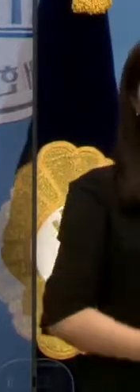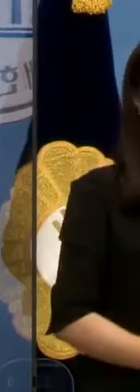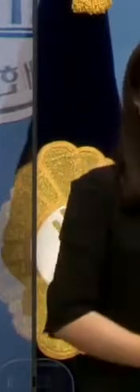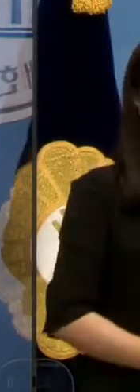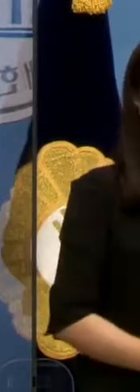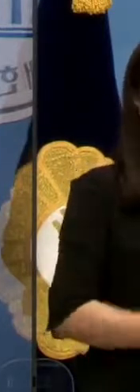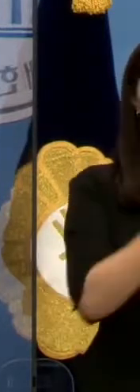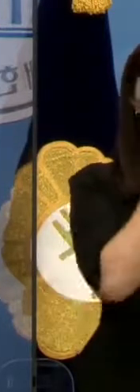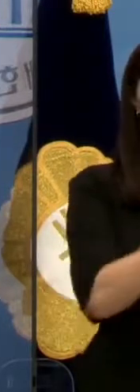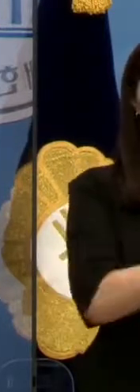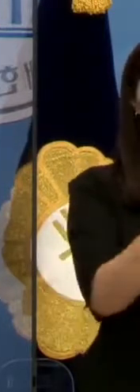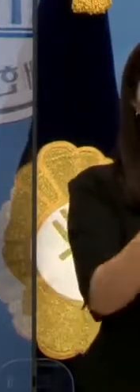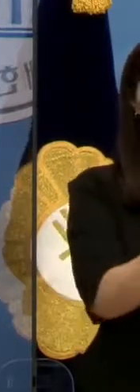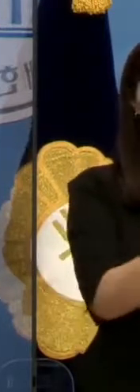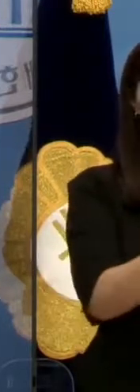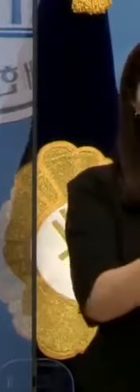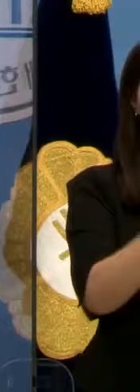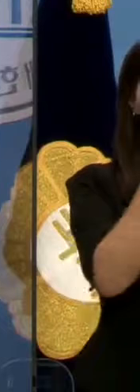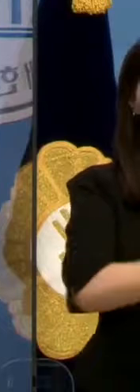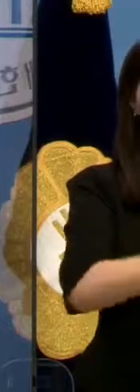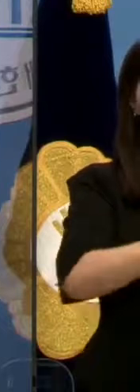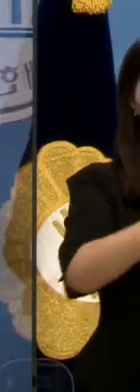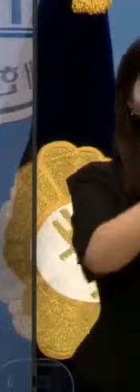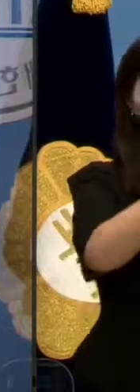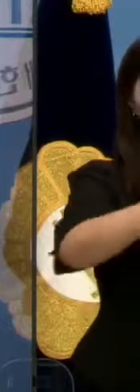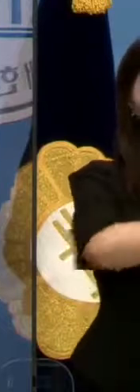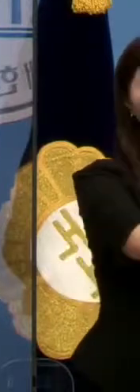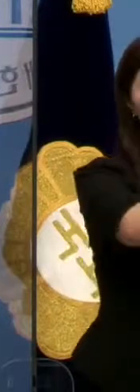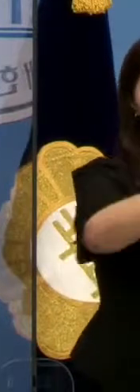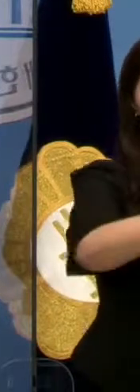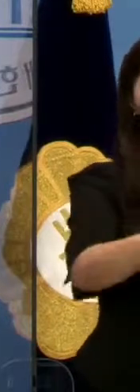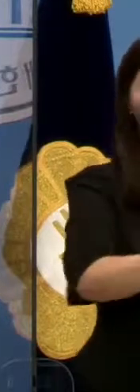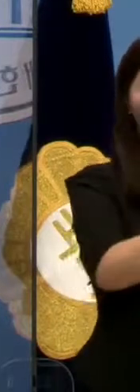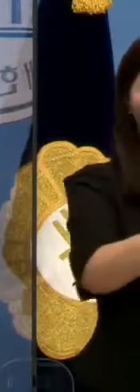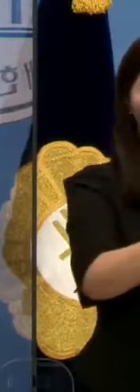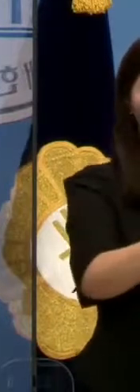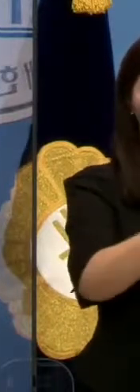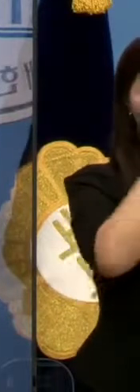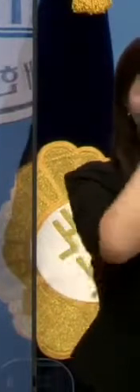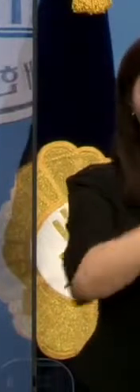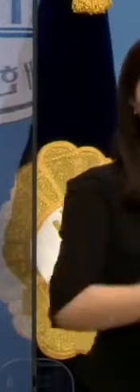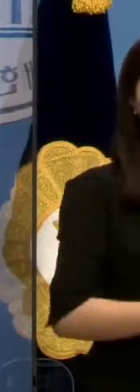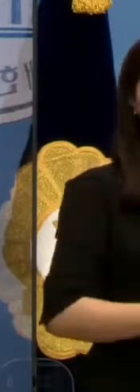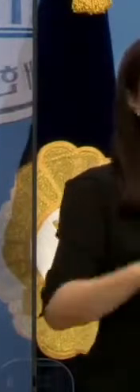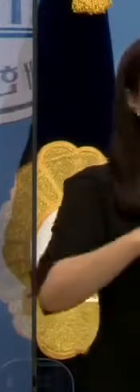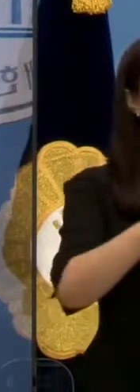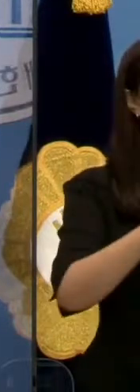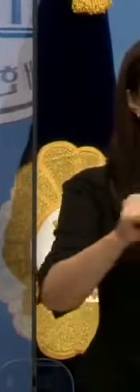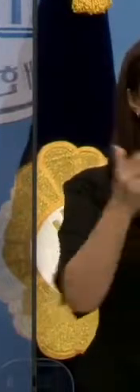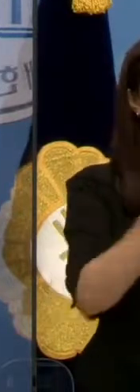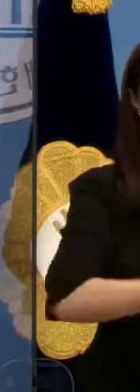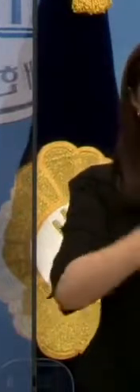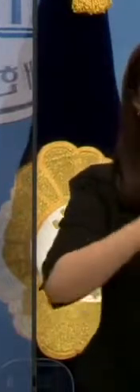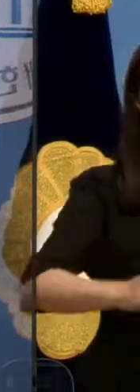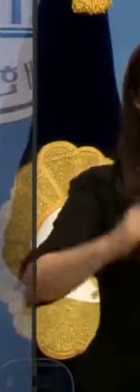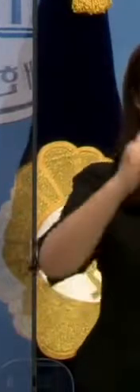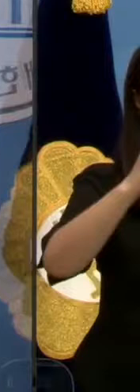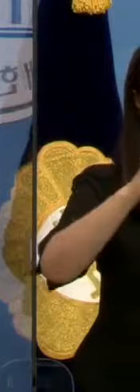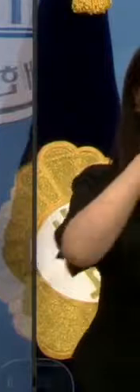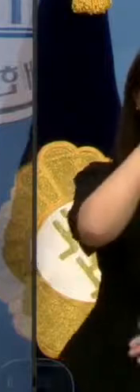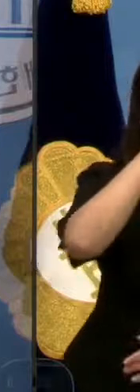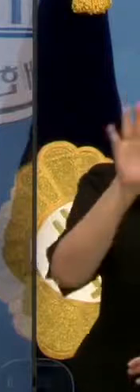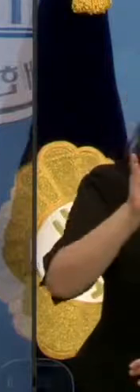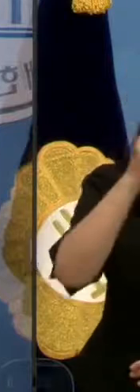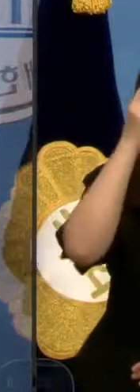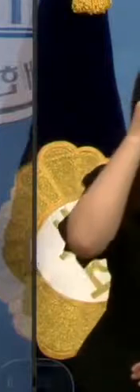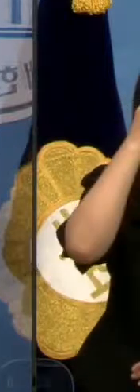관건은 공공주택의 품질입니다. 국민들은 공공주택을 많이 선호하지는 않습니다. 그러한 현실을 외면한